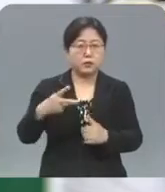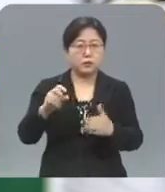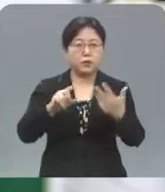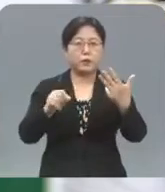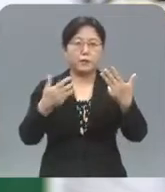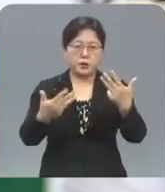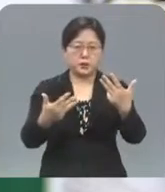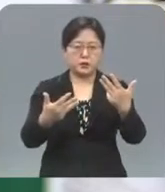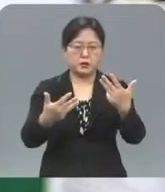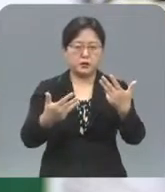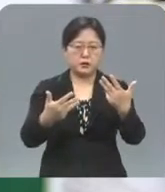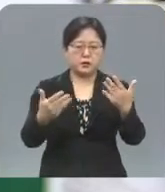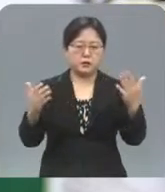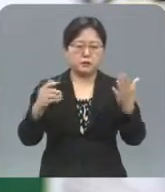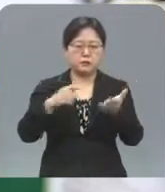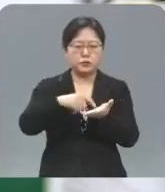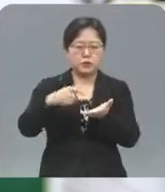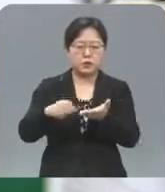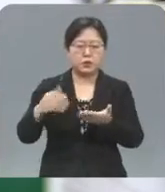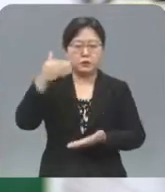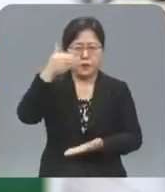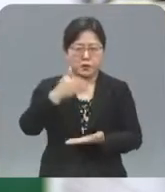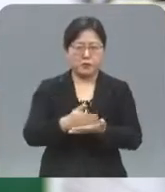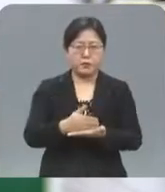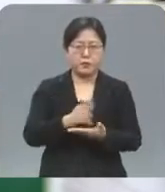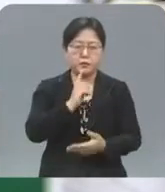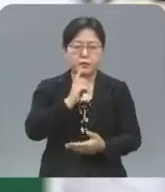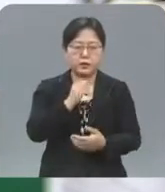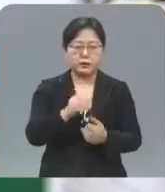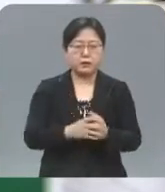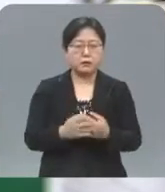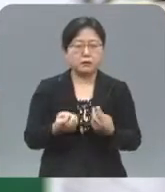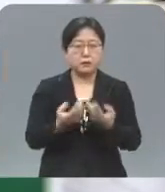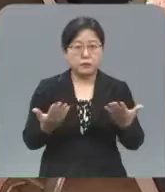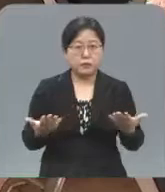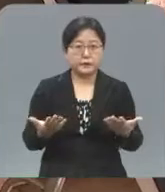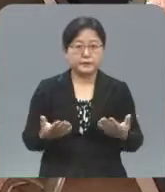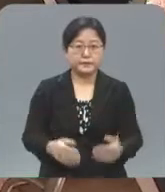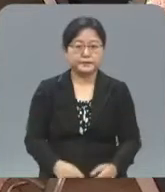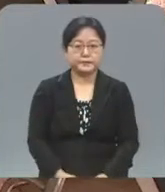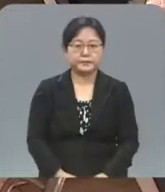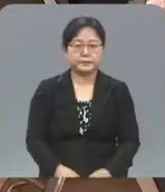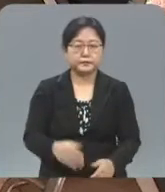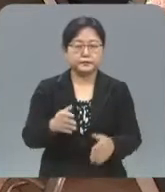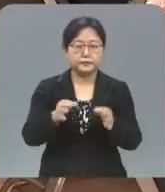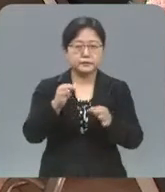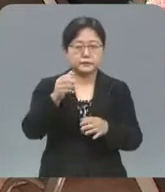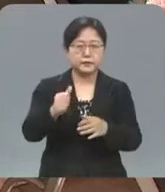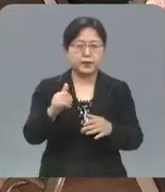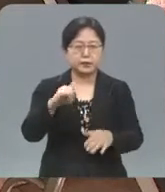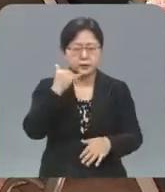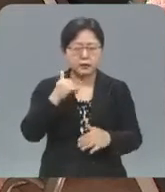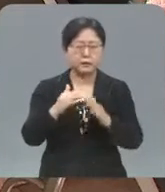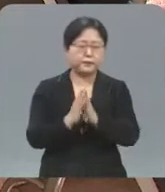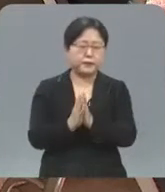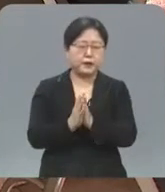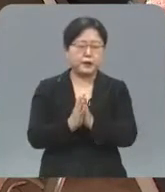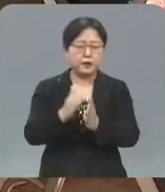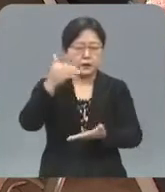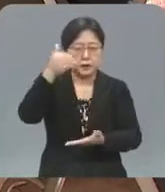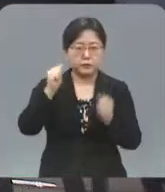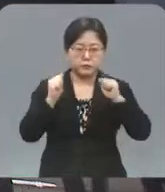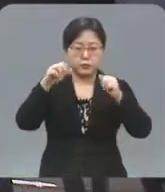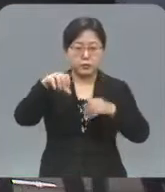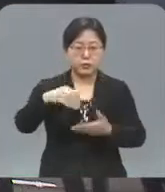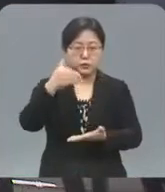8일 날 밤에 문자를 오는 거예요, 폐업 문자를. 아무 대책 없이. 업주는 전화도 안 받고 헬스장 문은 닫혀